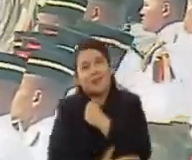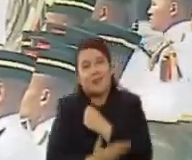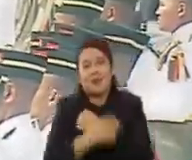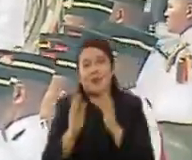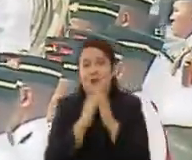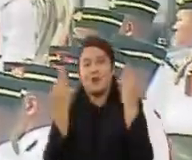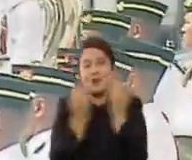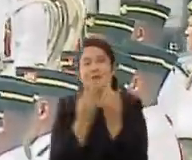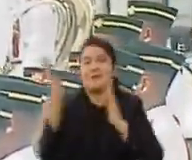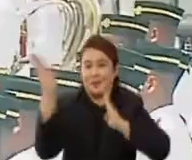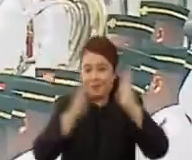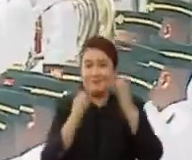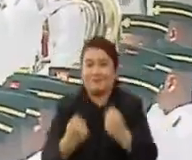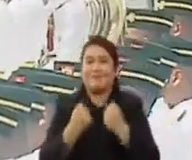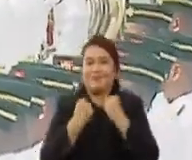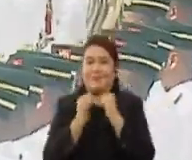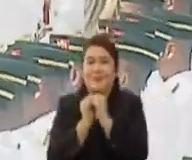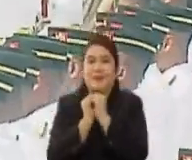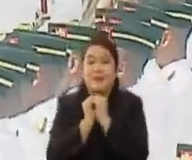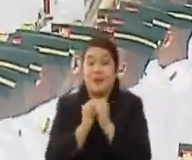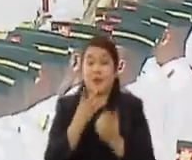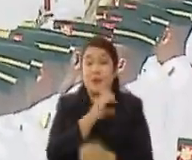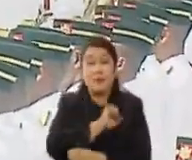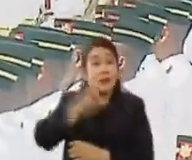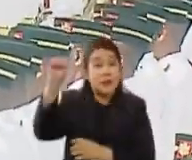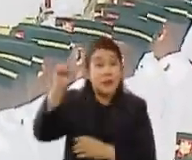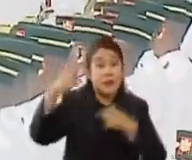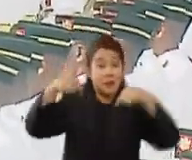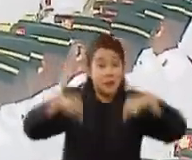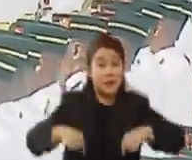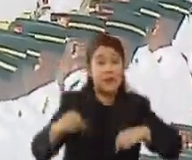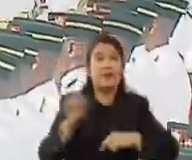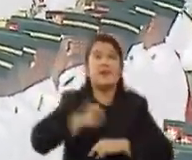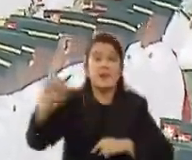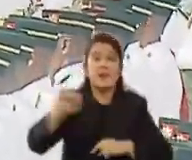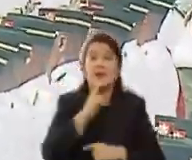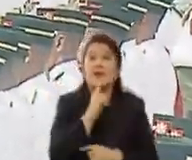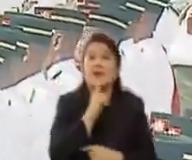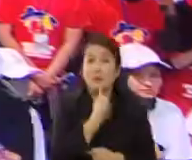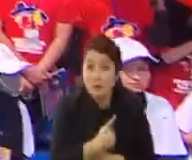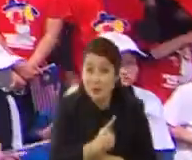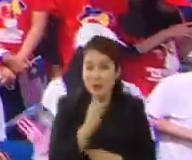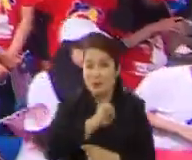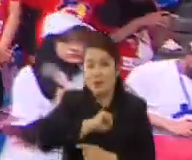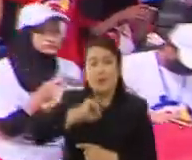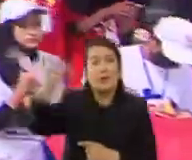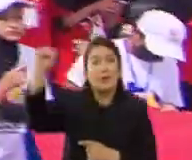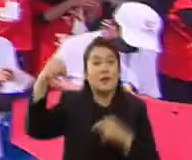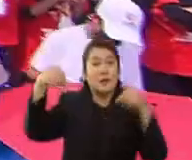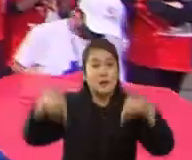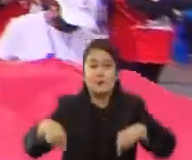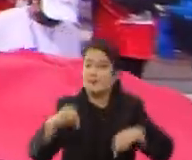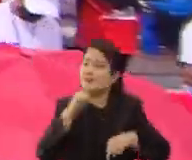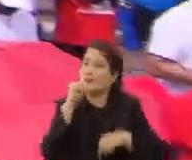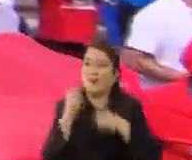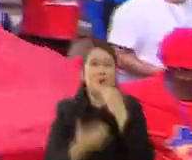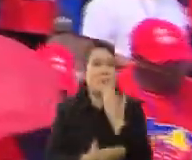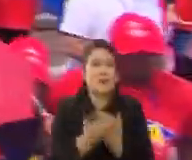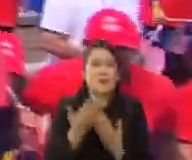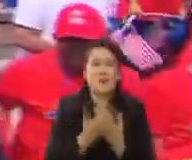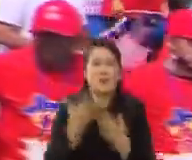teguh bersama. Dan kemerdekaan ini adalah kemerdekaan yang sebenarnya. Kemerdekaan ini bukan mudah